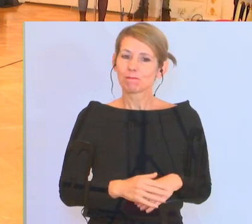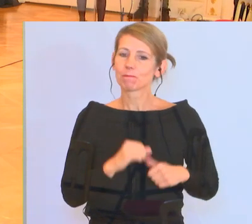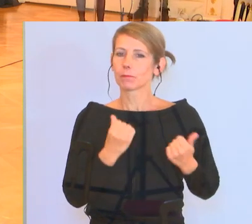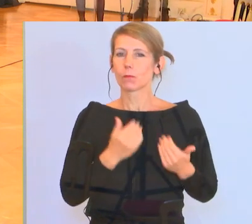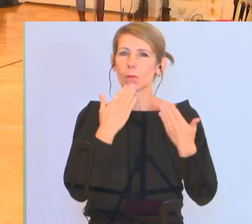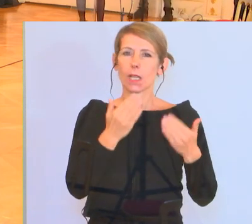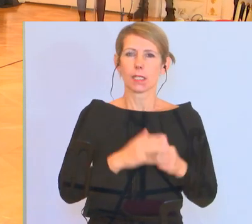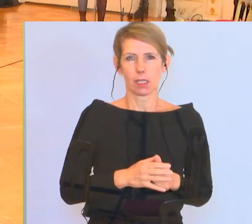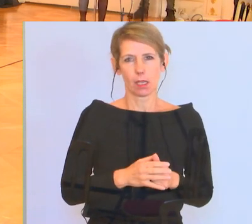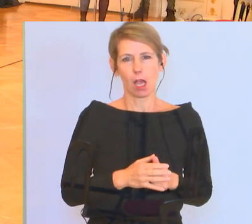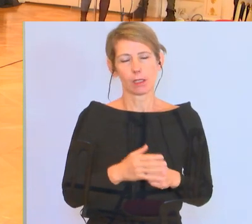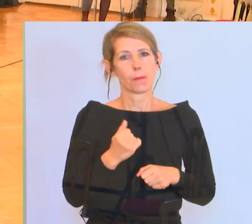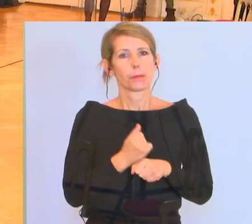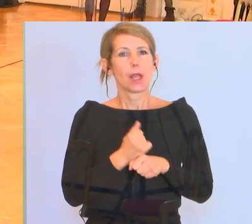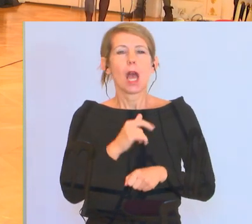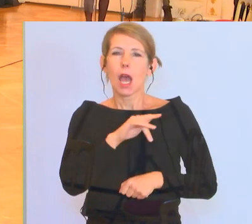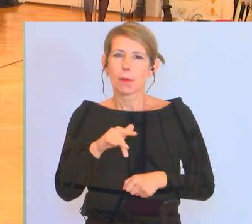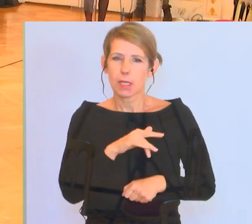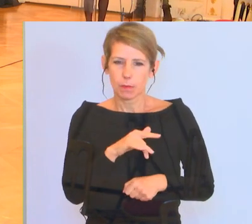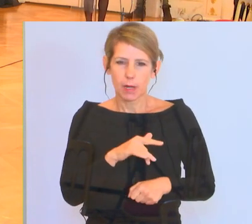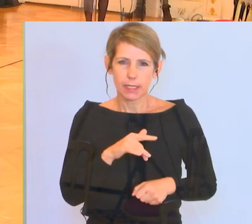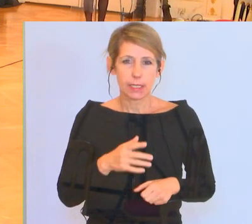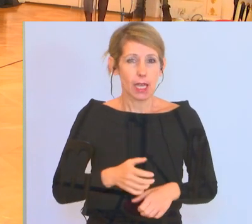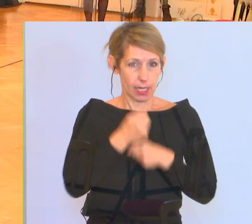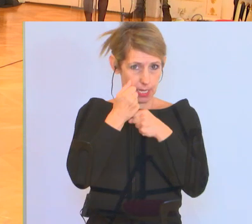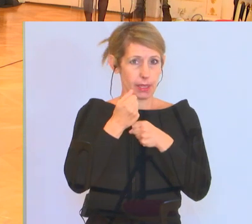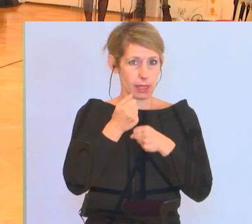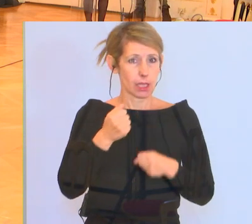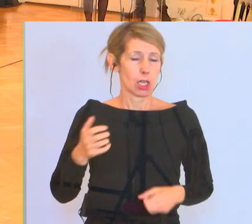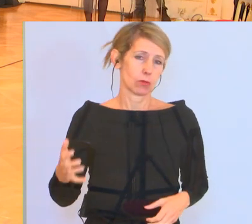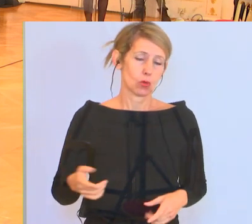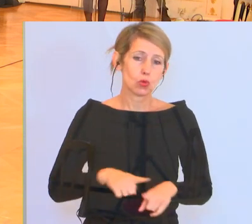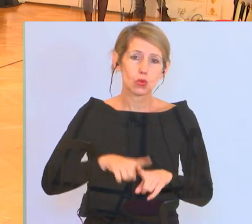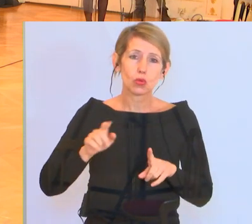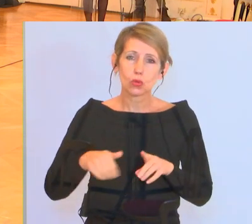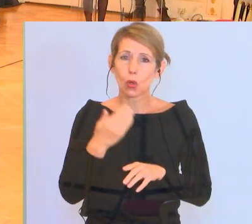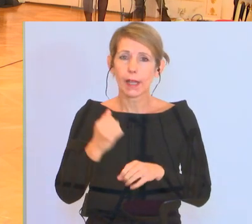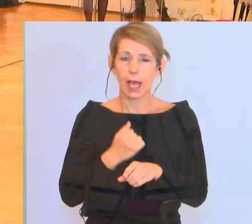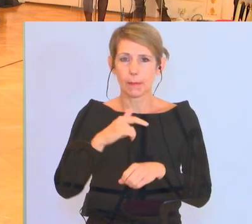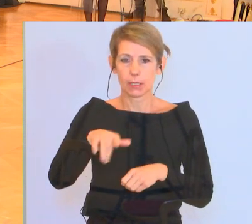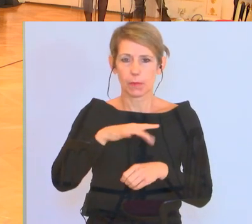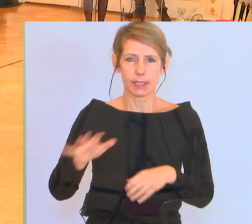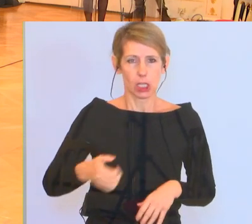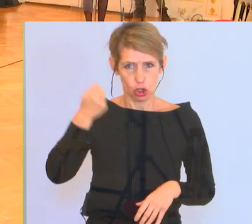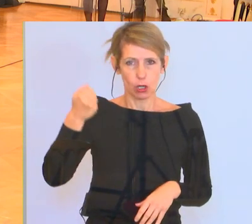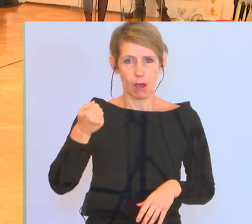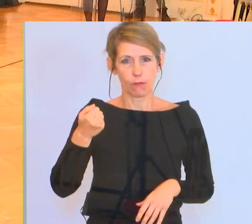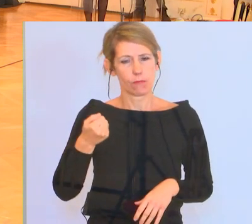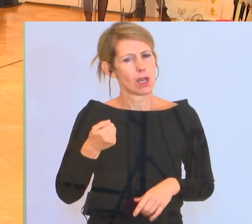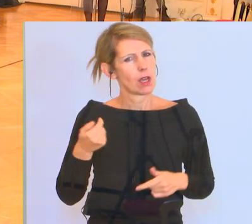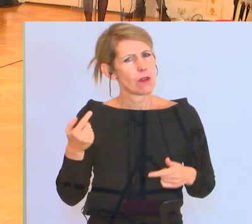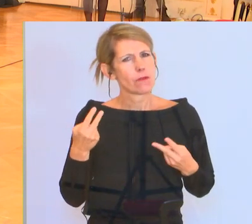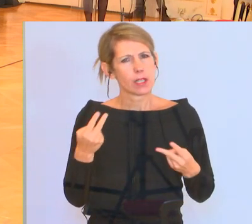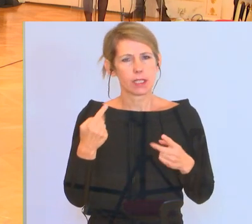Herren. Arbeitsplätze zu retten und zu schaffen wird wohl in den nächsten Monaten eines unserer gemeinsam wichtigsten Ziele